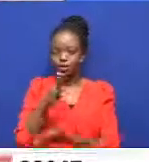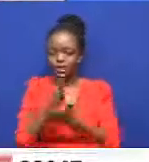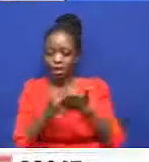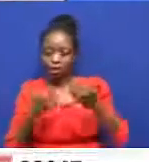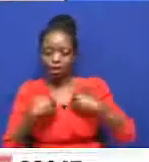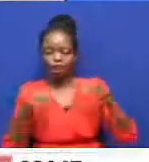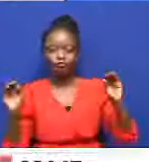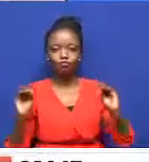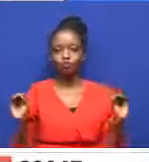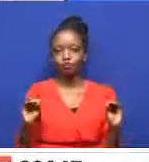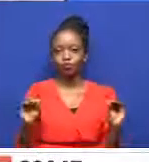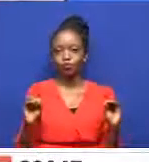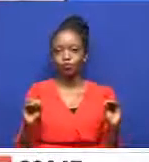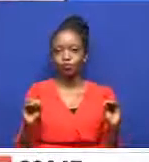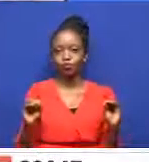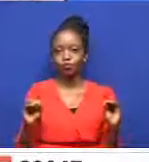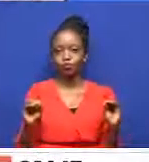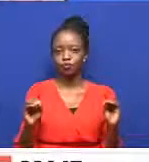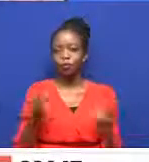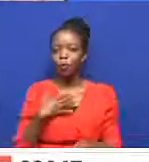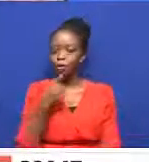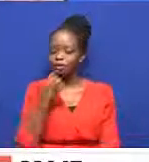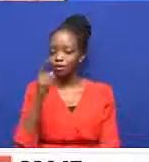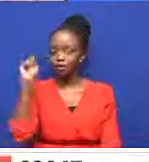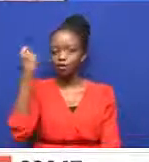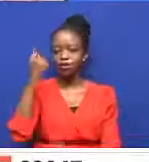hawana? Nikumbushe wa Kenya